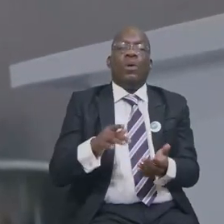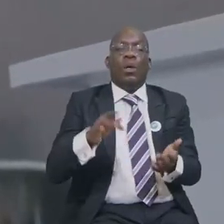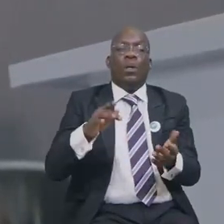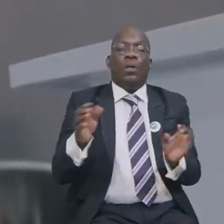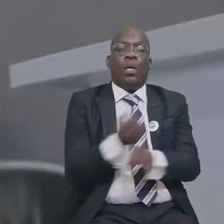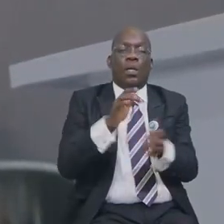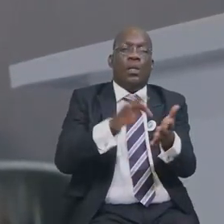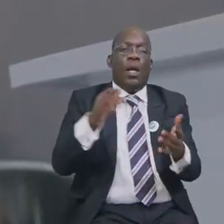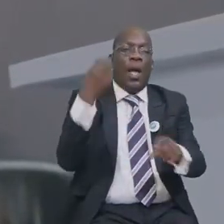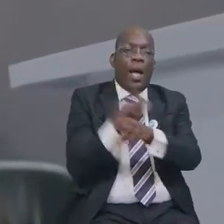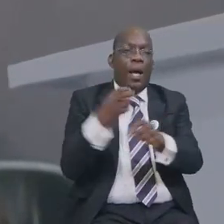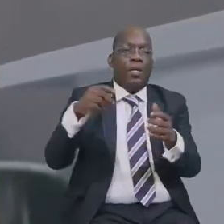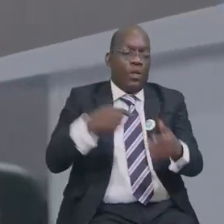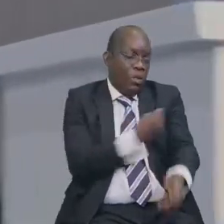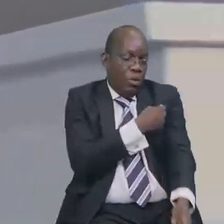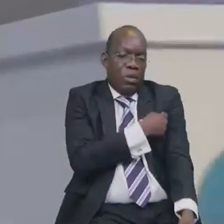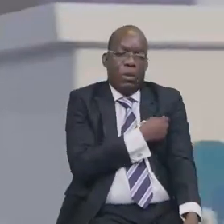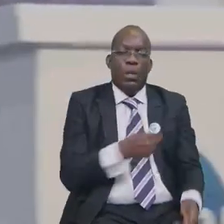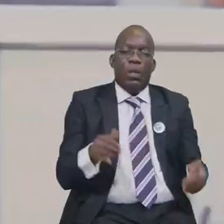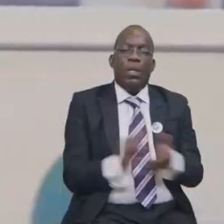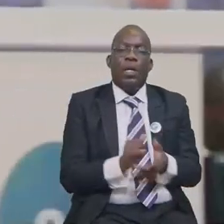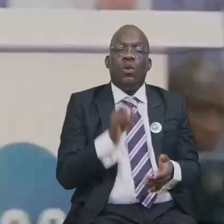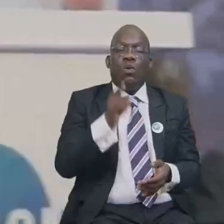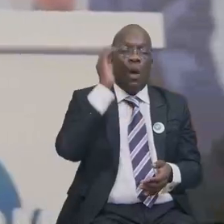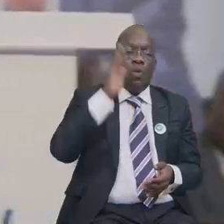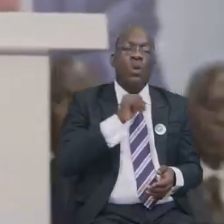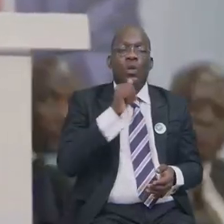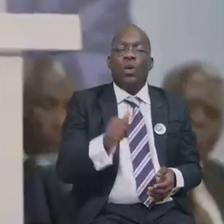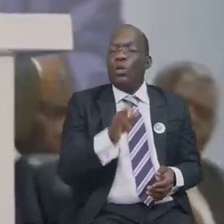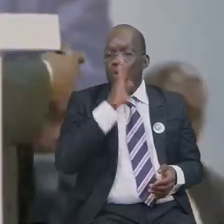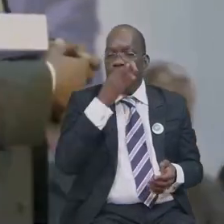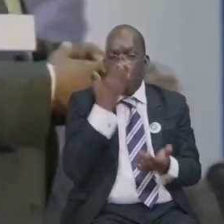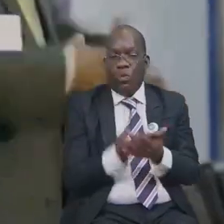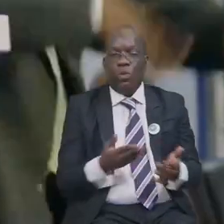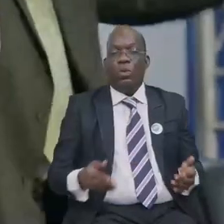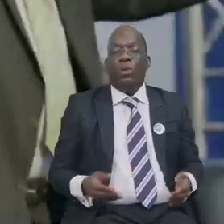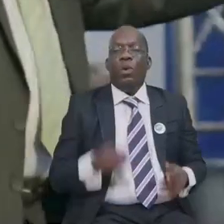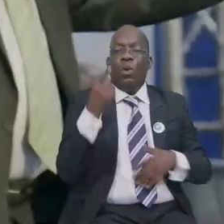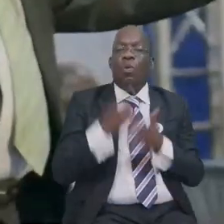Non, ça là, ça ne se vend pas. Alors, qu'est-ce qui se vend?